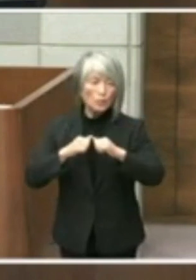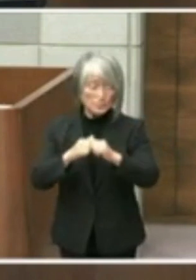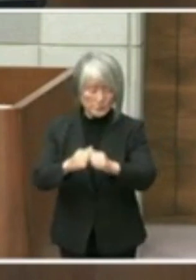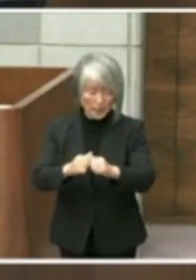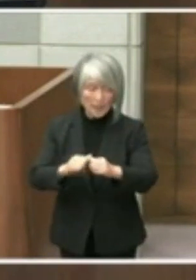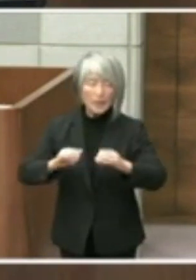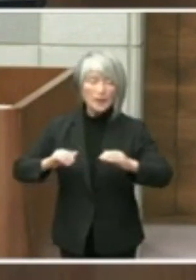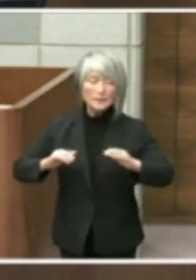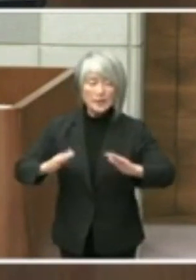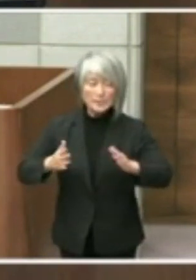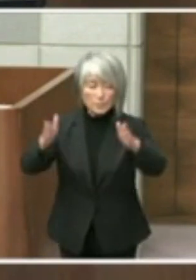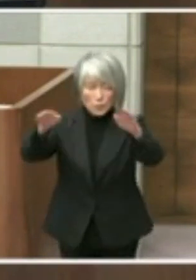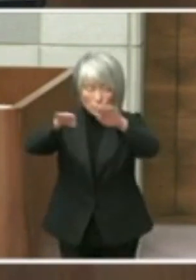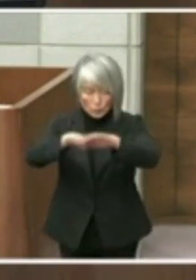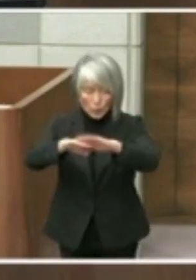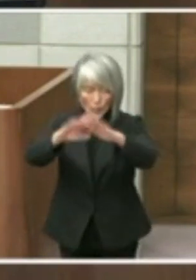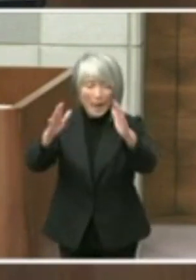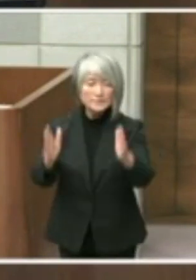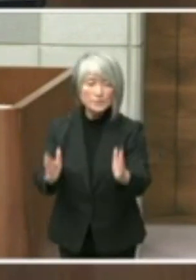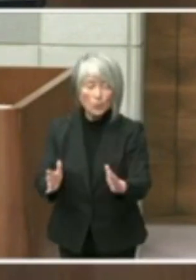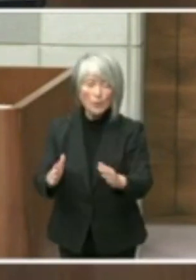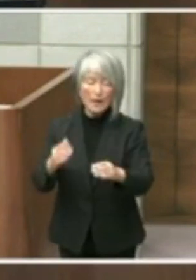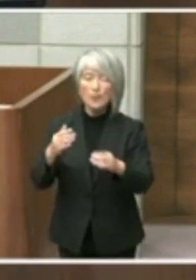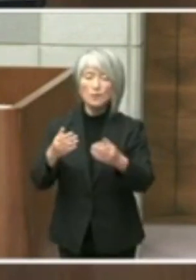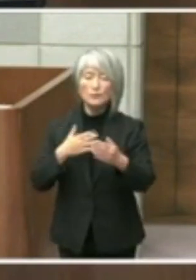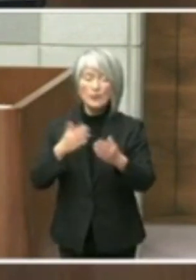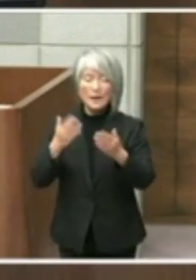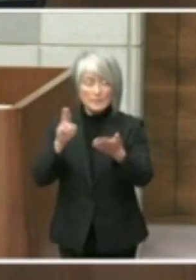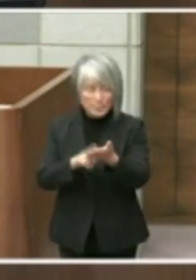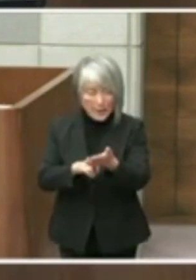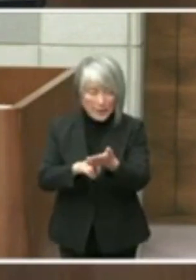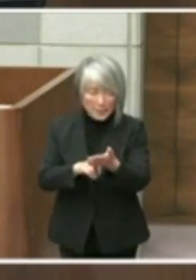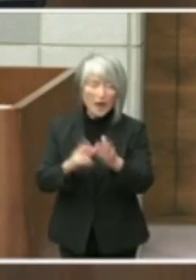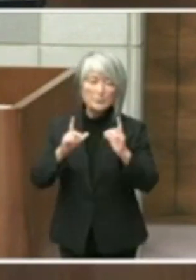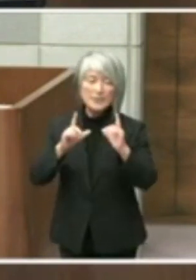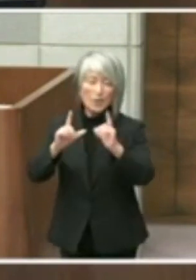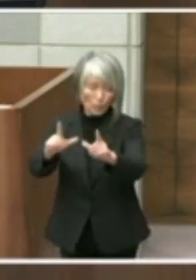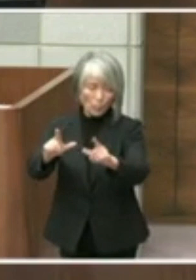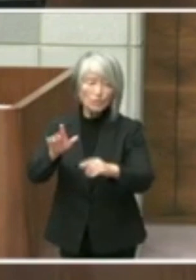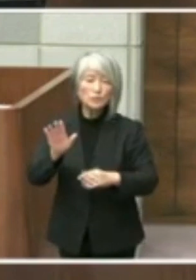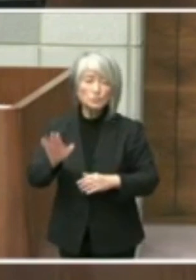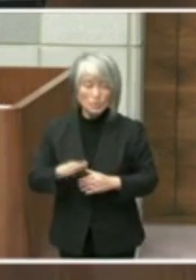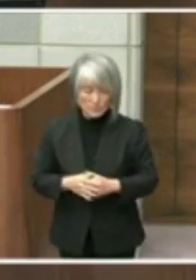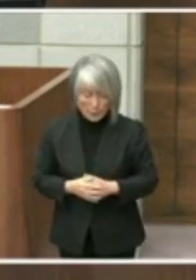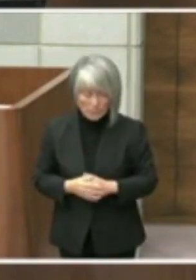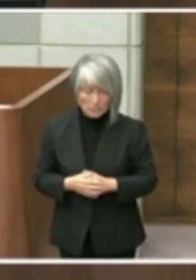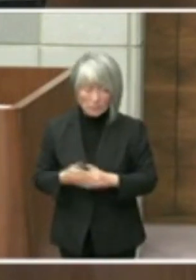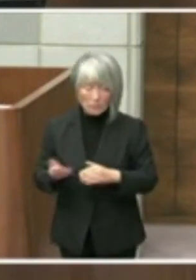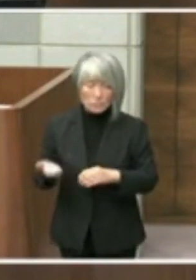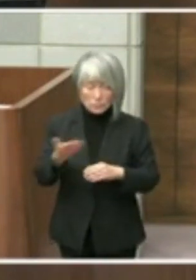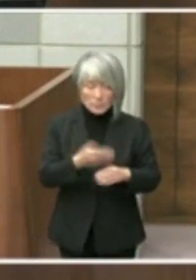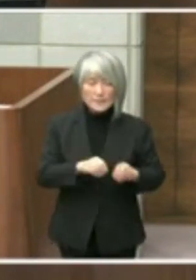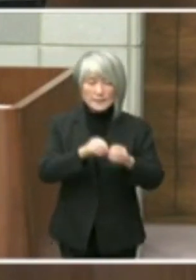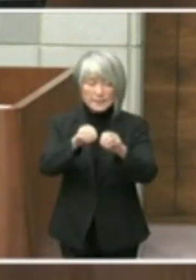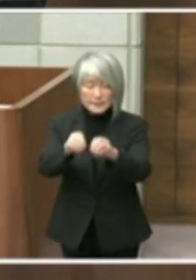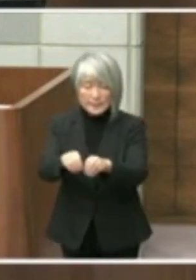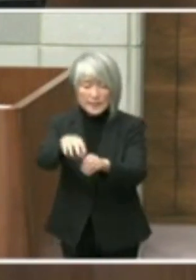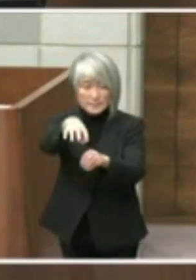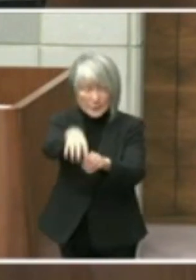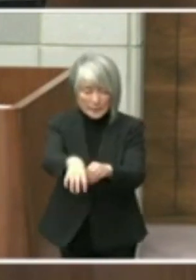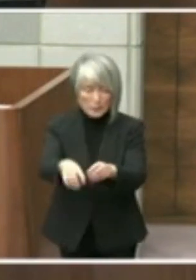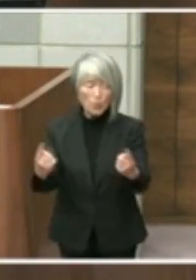が定まり次第ご報告させていただきます。次に2点目の移転先の変更についてでございます